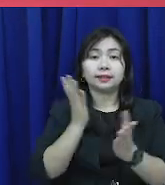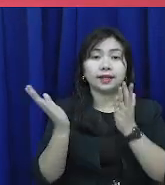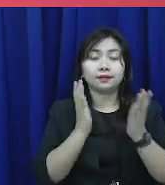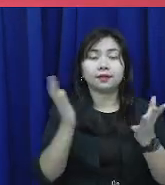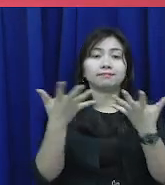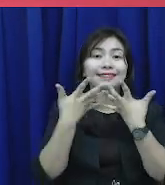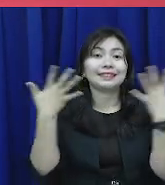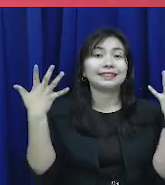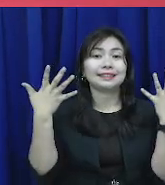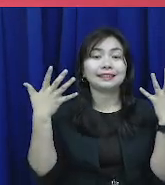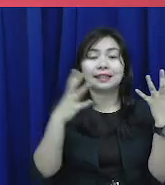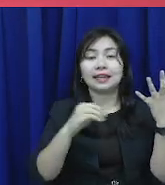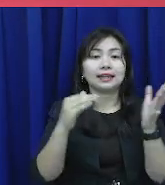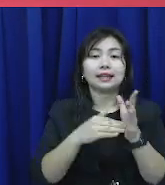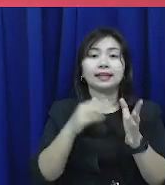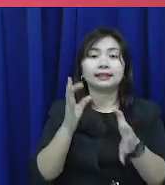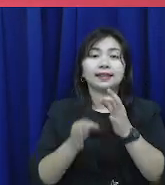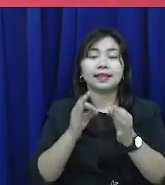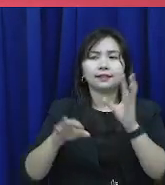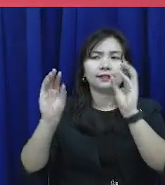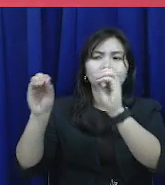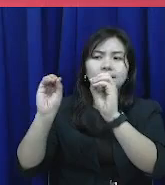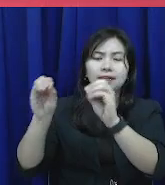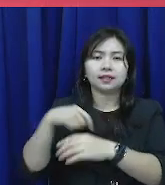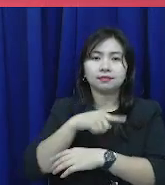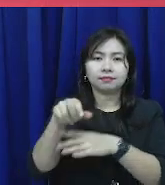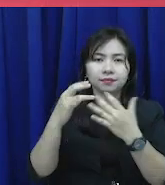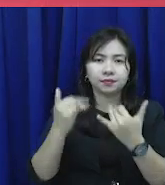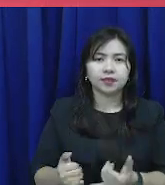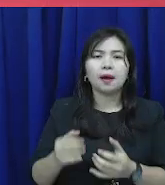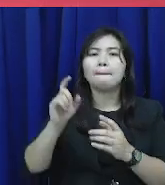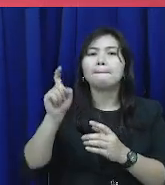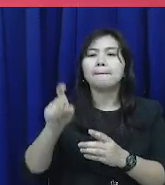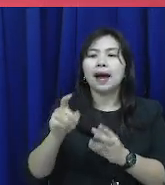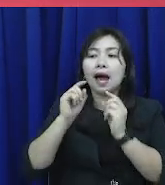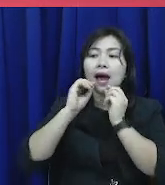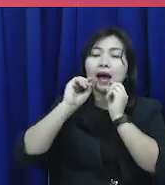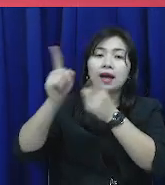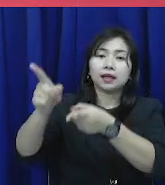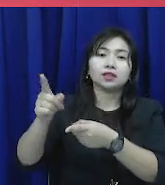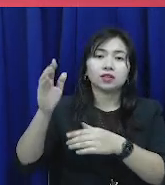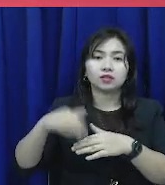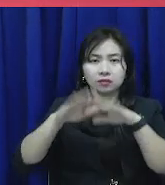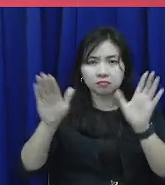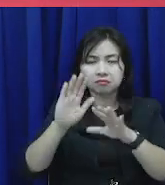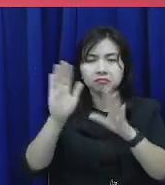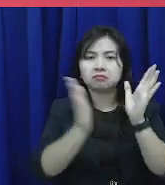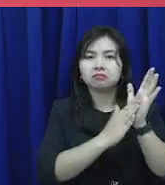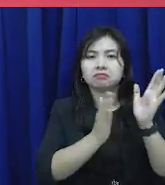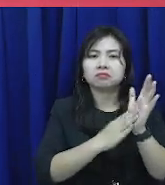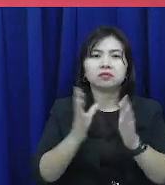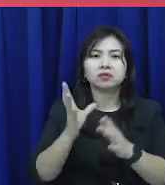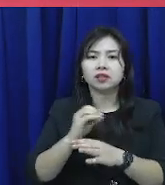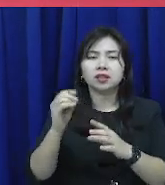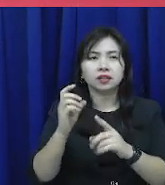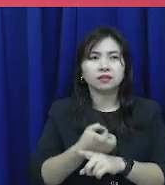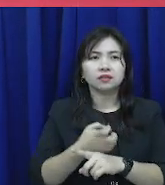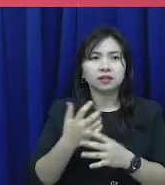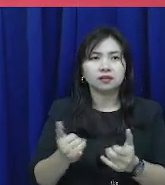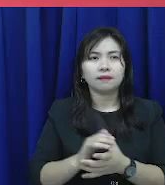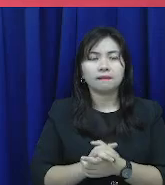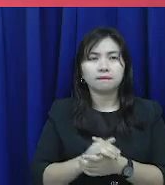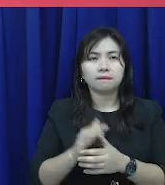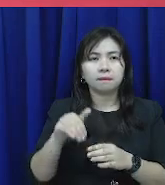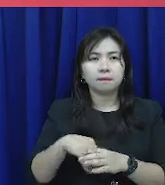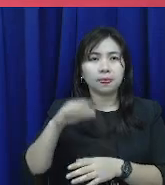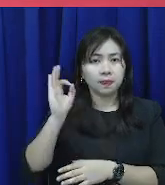pagka nagsalita nagturo attentive tayo responsive tayo sa teaching on Sunday school responsive tayo sa preaching on the